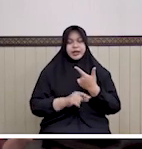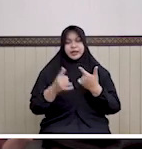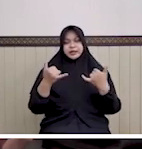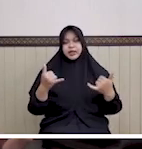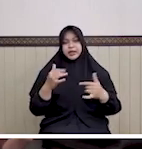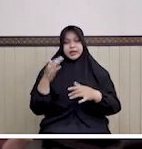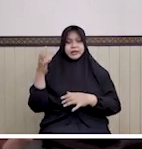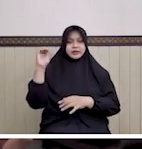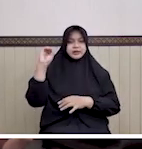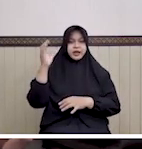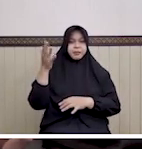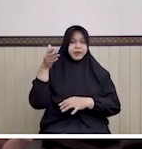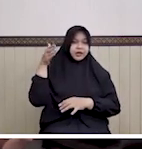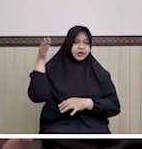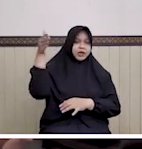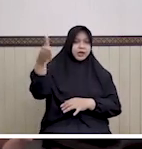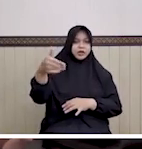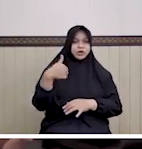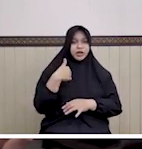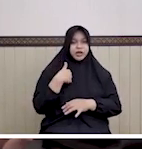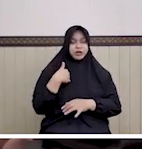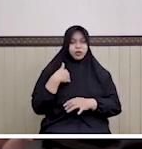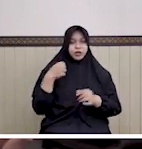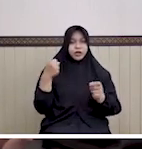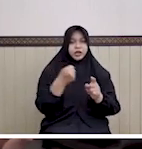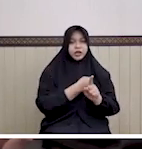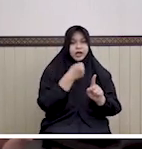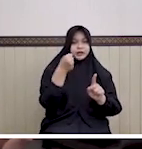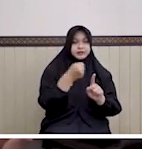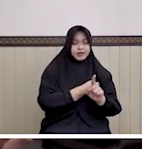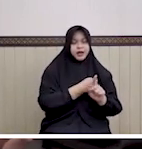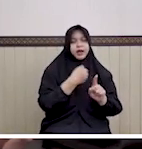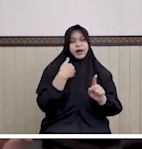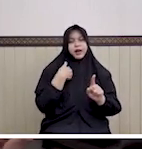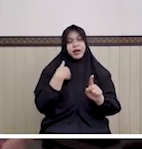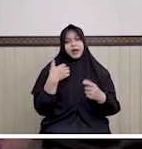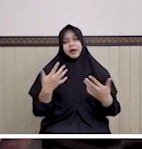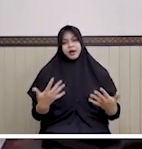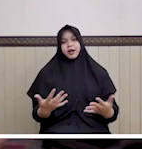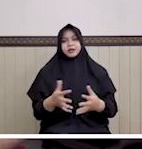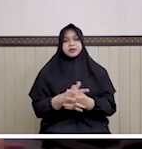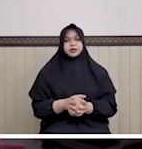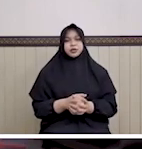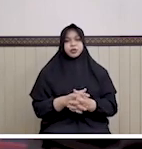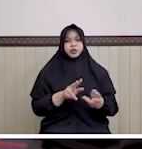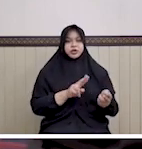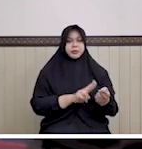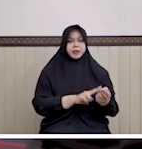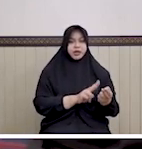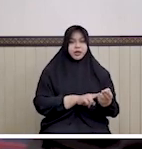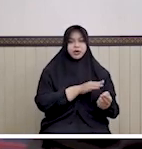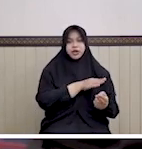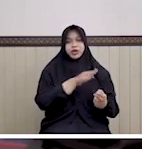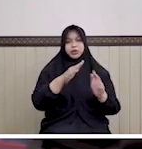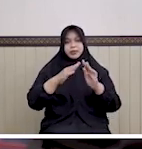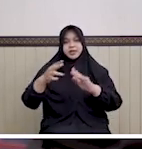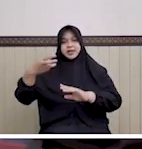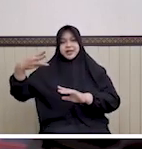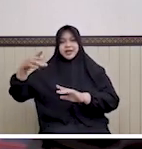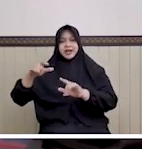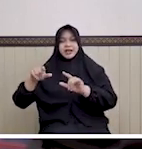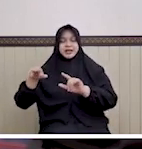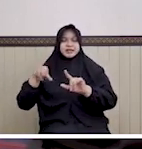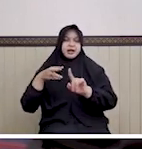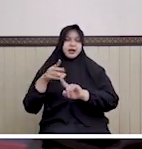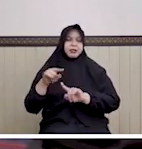Semarang misalnya di sana terjadi korban kekerasan terus diuji apa namanya diperiksakan ke Elizabeth Nah kita tidak bisa